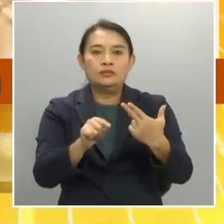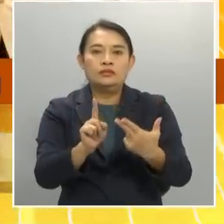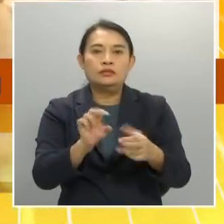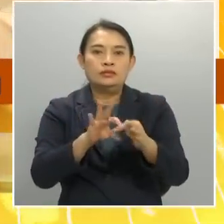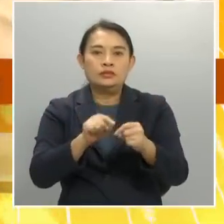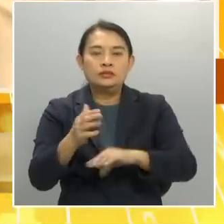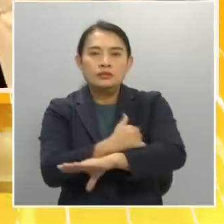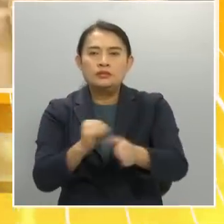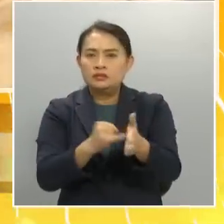มันมีอะไรมาก